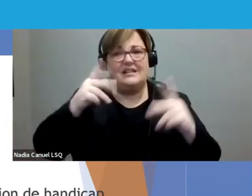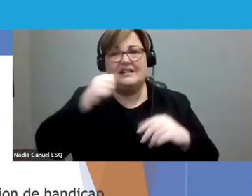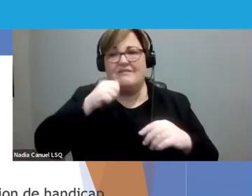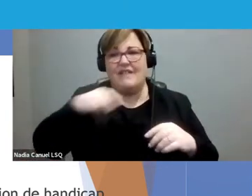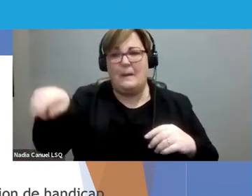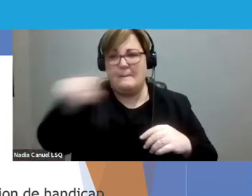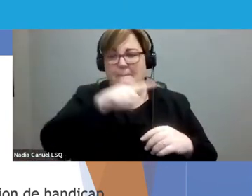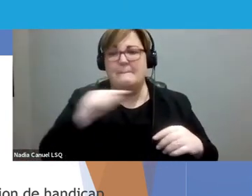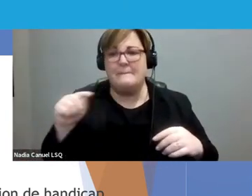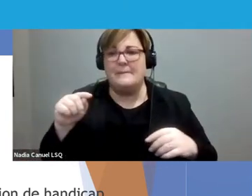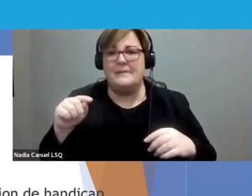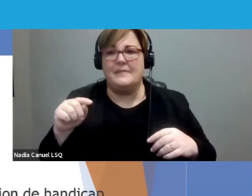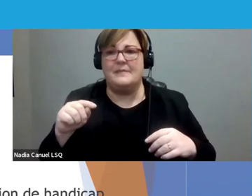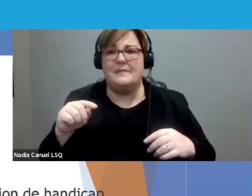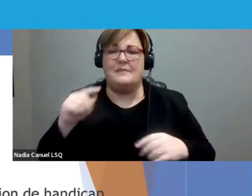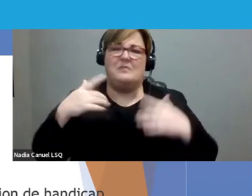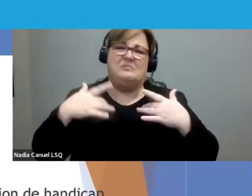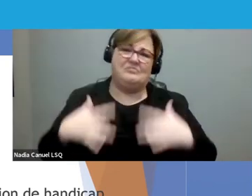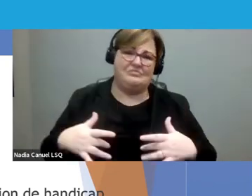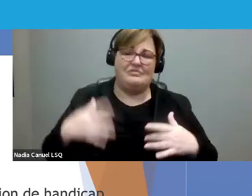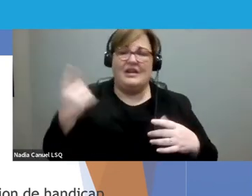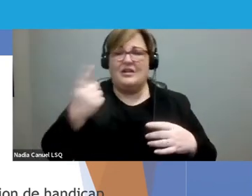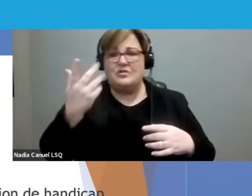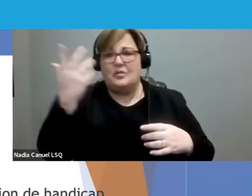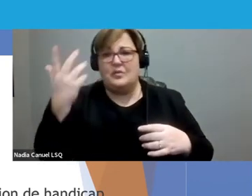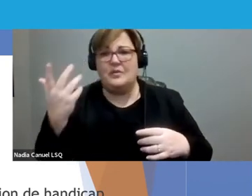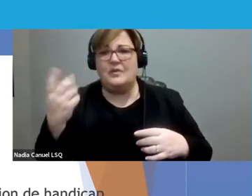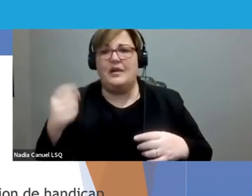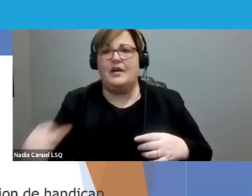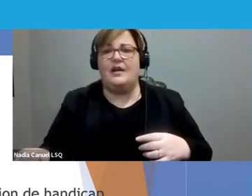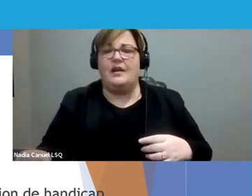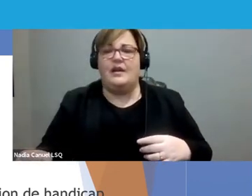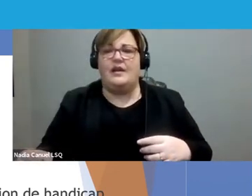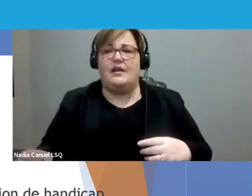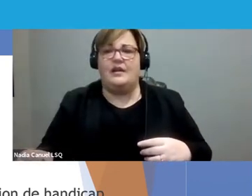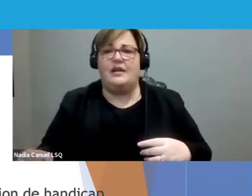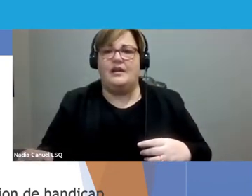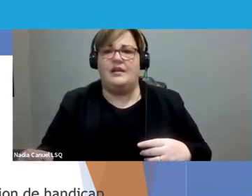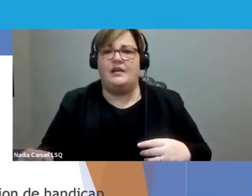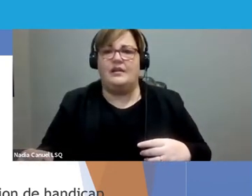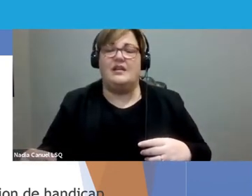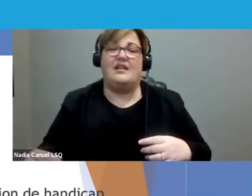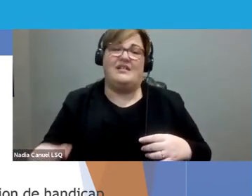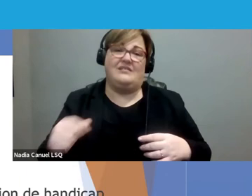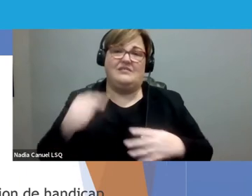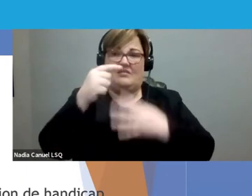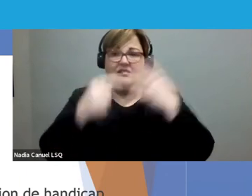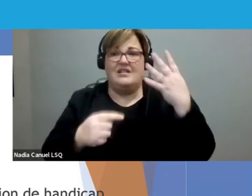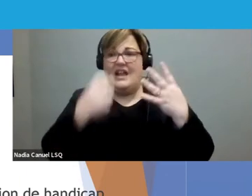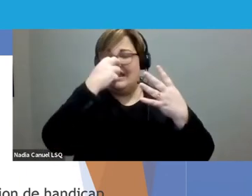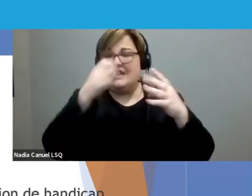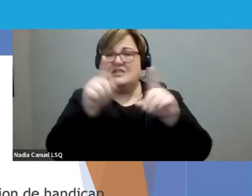fois quelque chose qui peut être un facteur de risque, mais qui est à la fois aussi